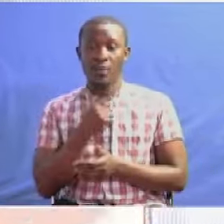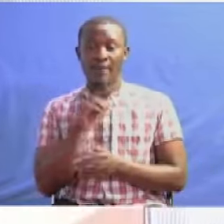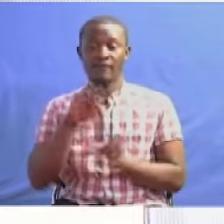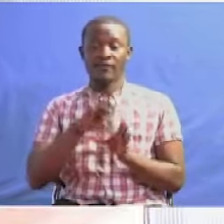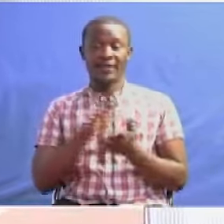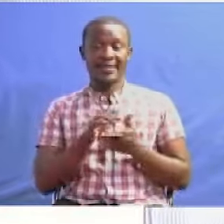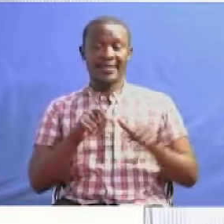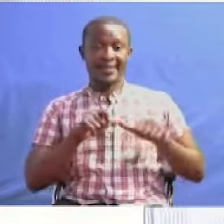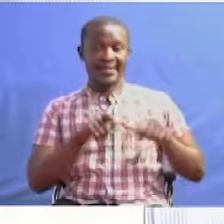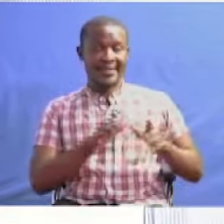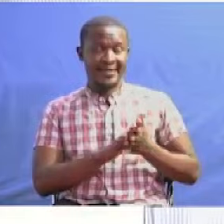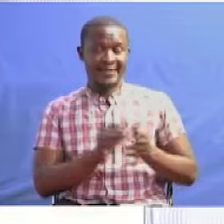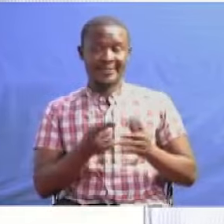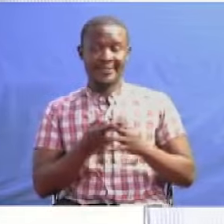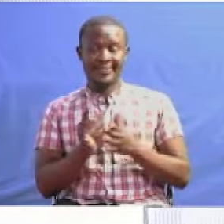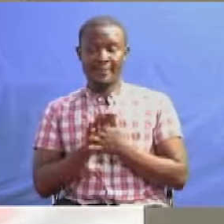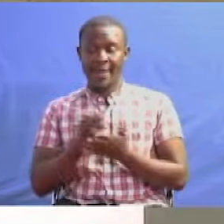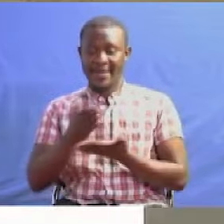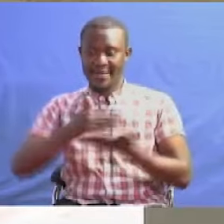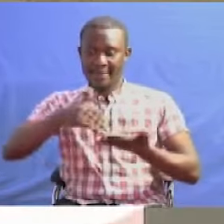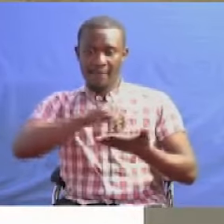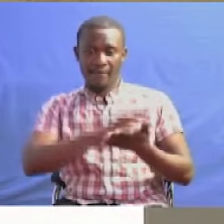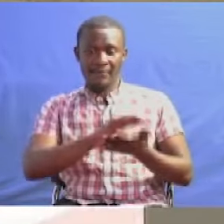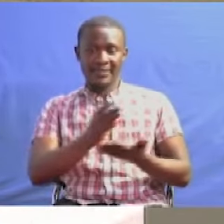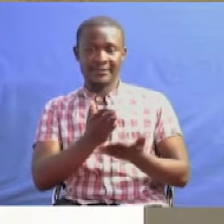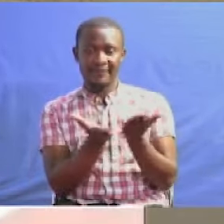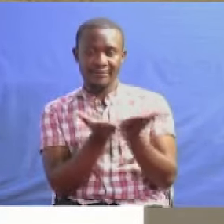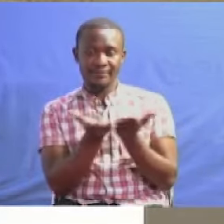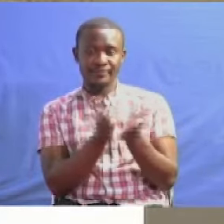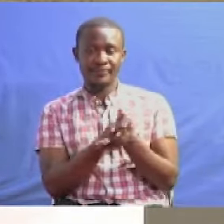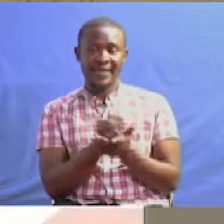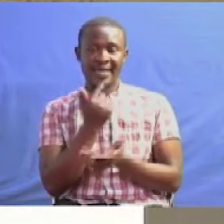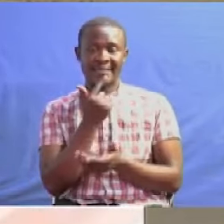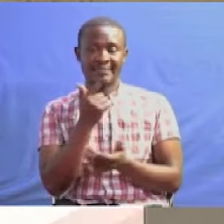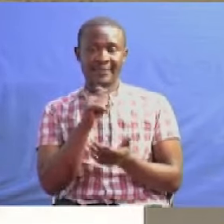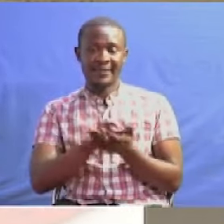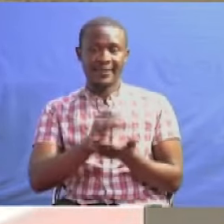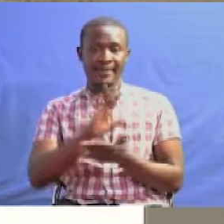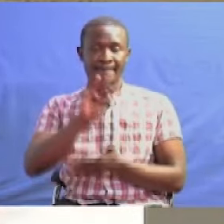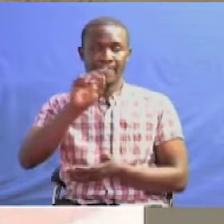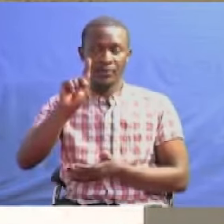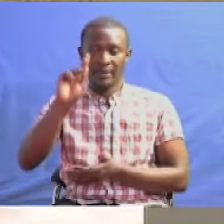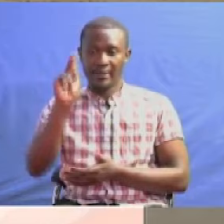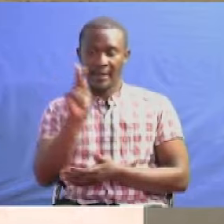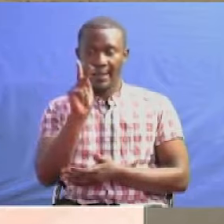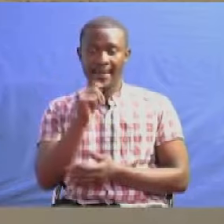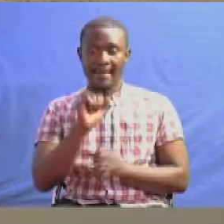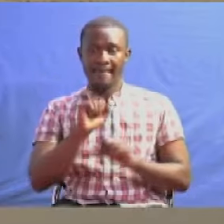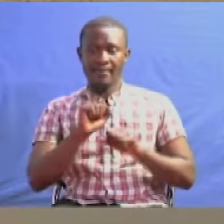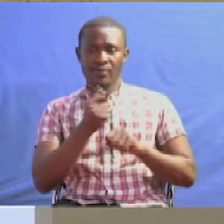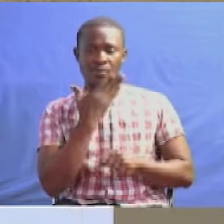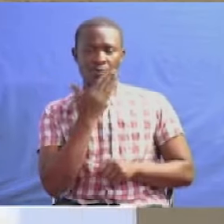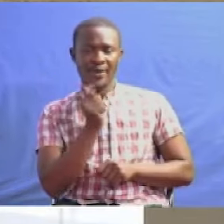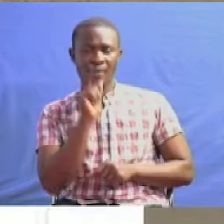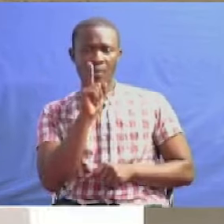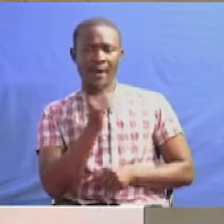Let us start by delivering services. Kama tunasema kama Mount Kenya, tungependelea